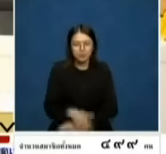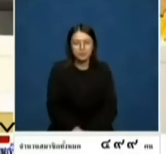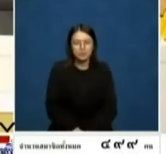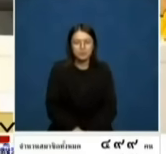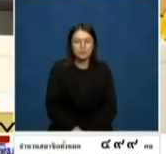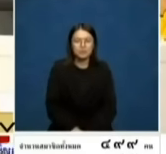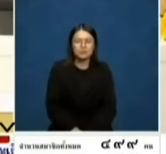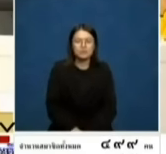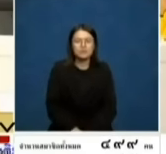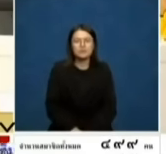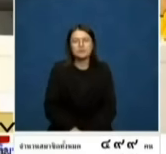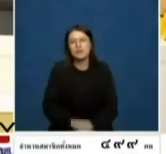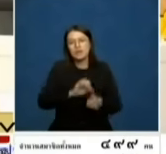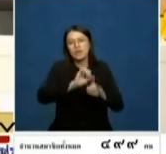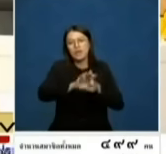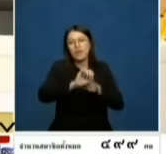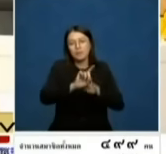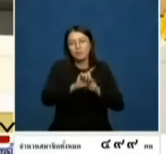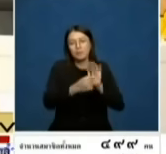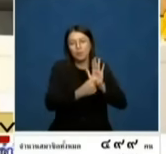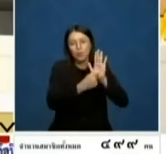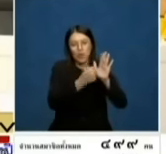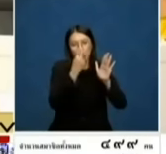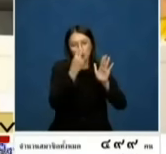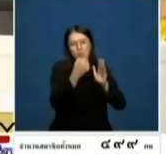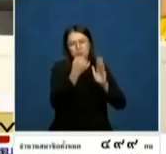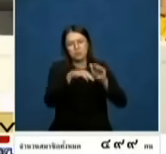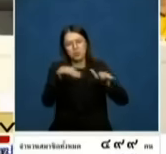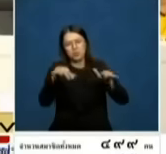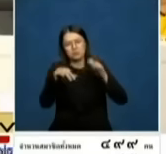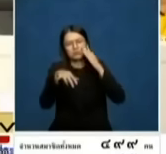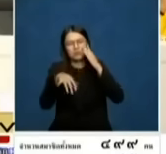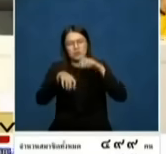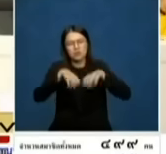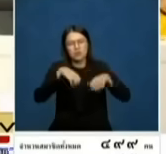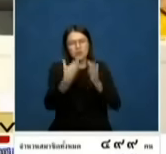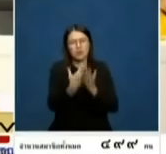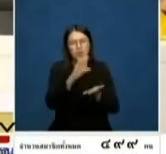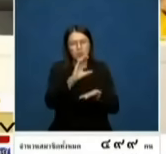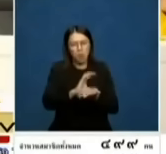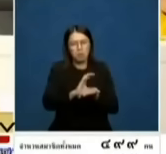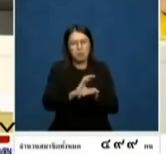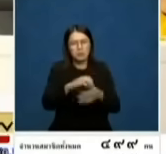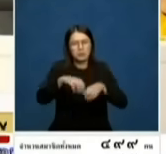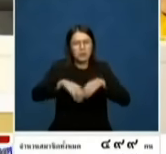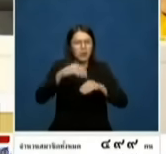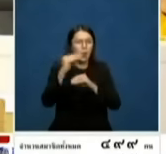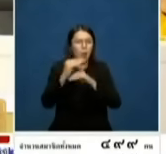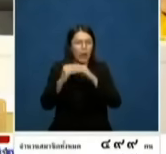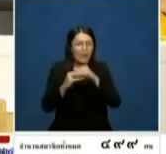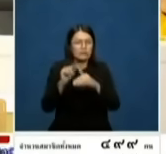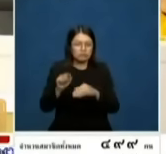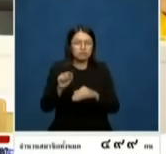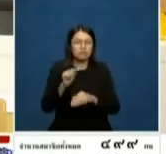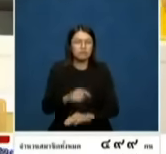อไปรัฐบาลชุดต่อๆไปเวลาเลือกตั้งพรรคต่างๆก็จะทำแบบนี้แหละนะฮะมันก็จะ